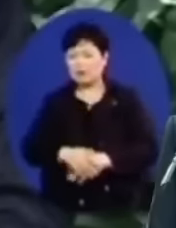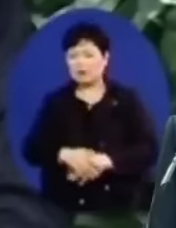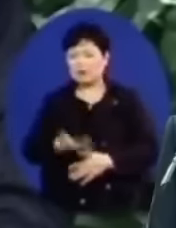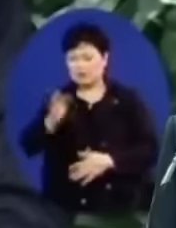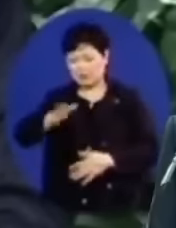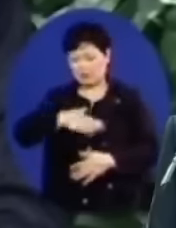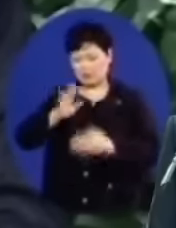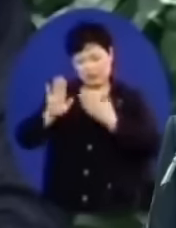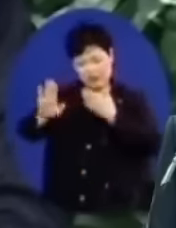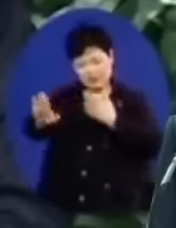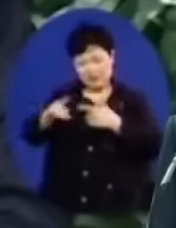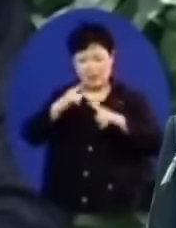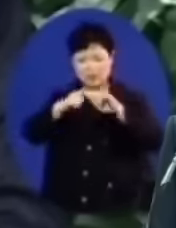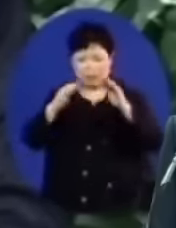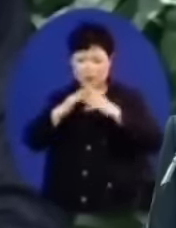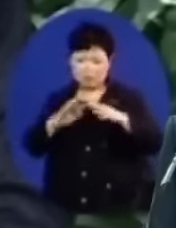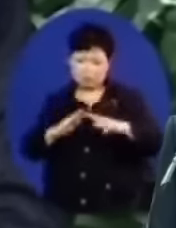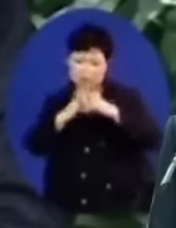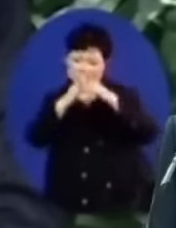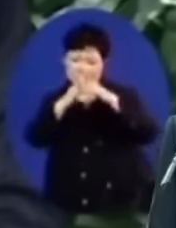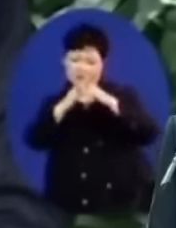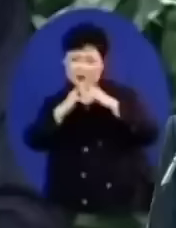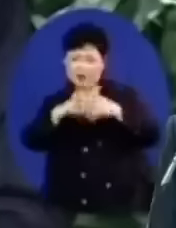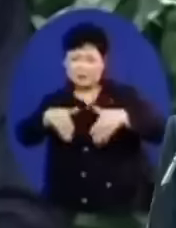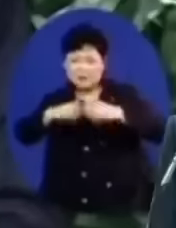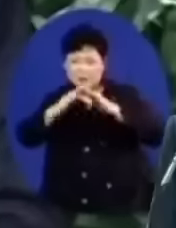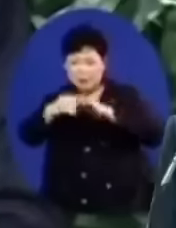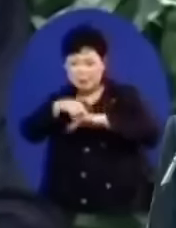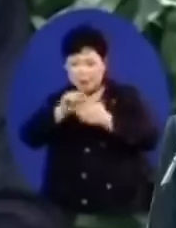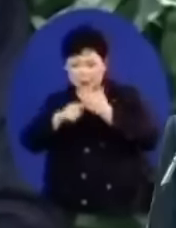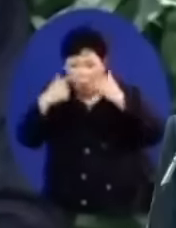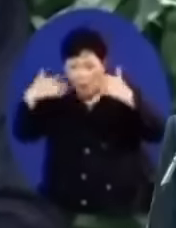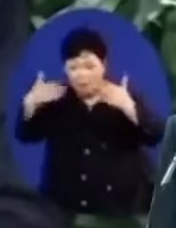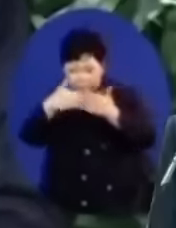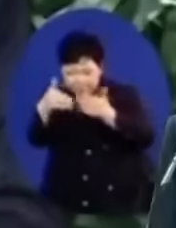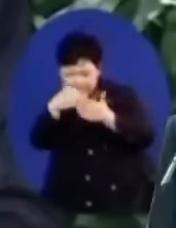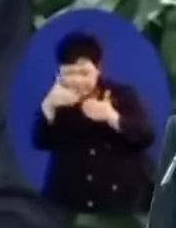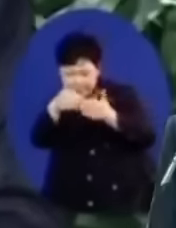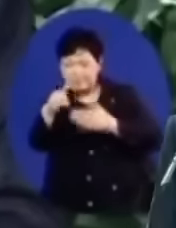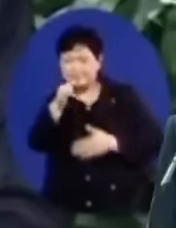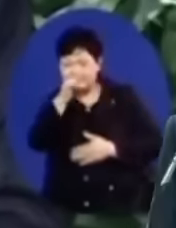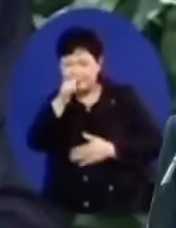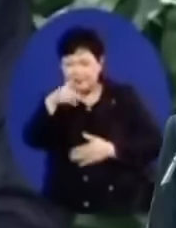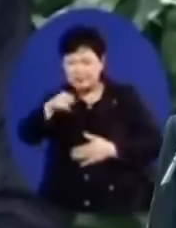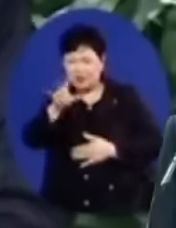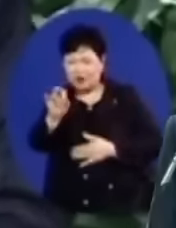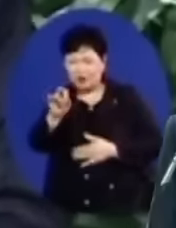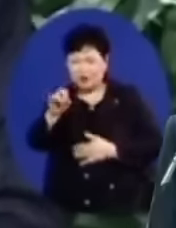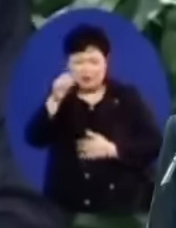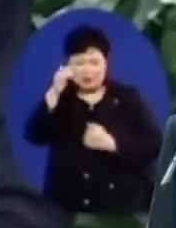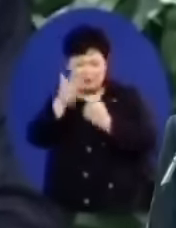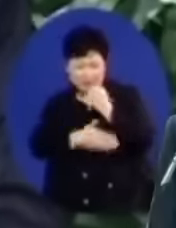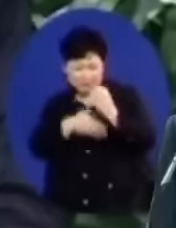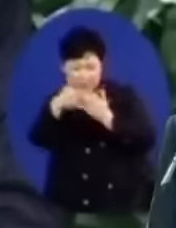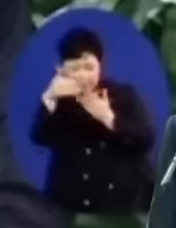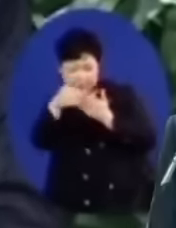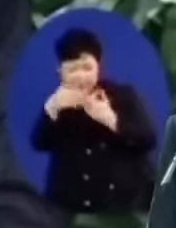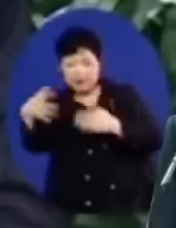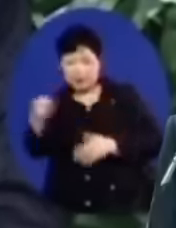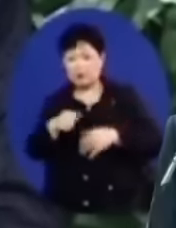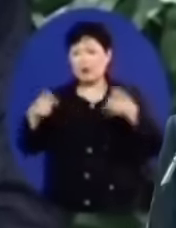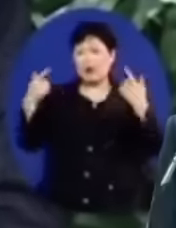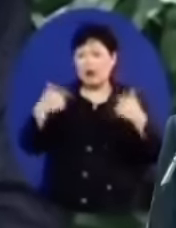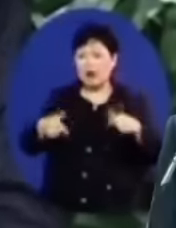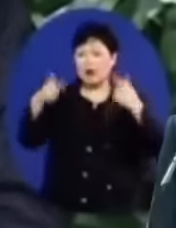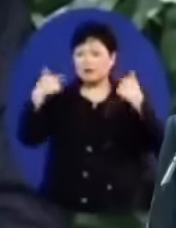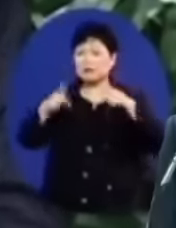내가 장차 짓고 싶은 교회를 마음속에 확실히 그리를 가지고 있어라. 청사진을 마음속에 확실히 가지고 항상